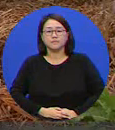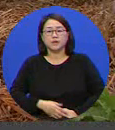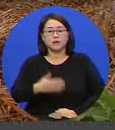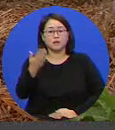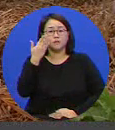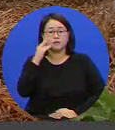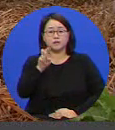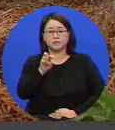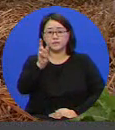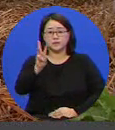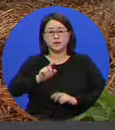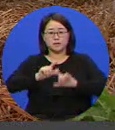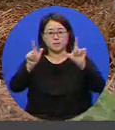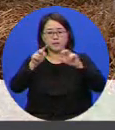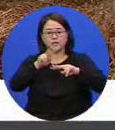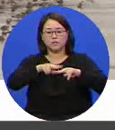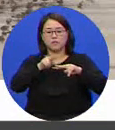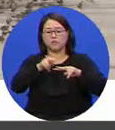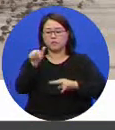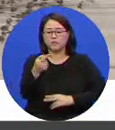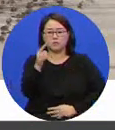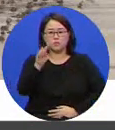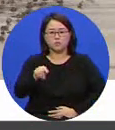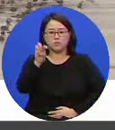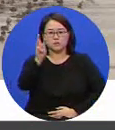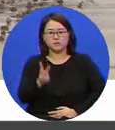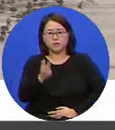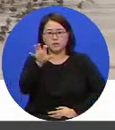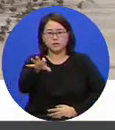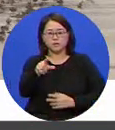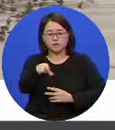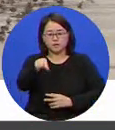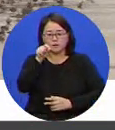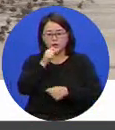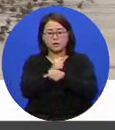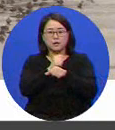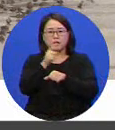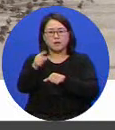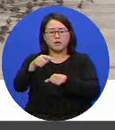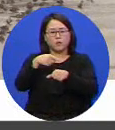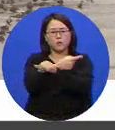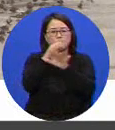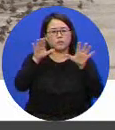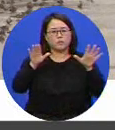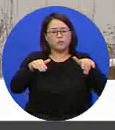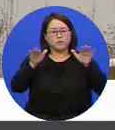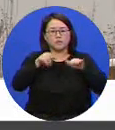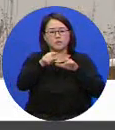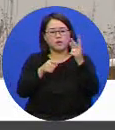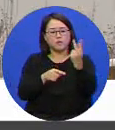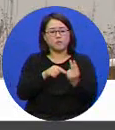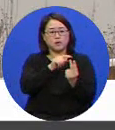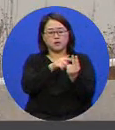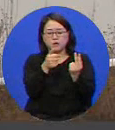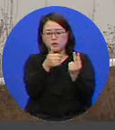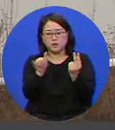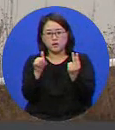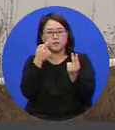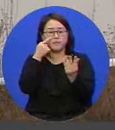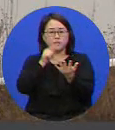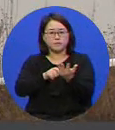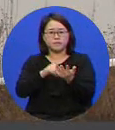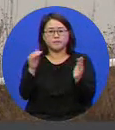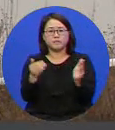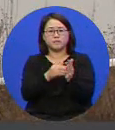지난 23일 정읍 고부천에서 채취한 야생조류 분변에서 AI 바이러스가 검출됐습니다. 치사율이